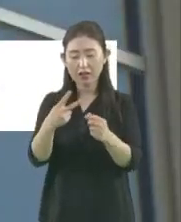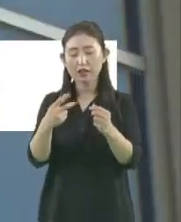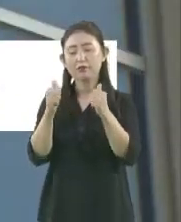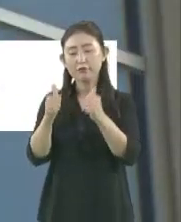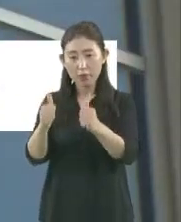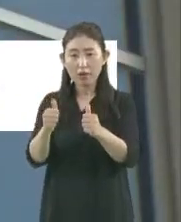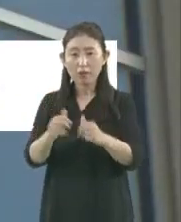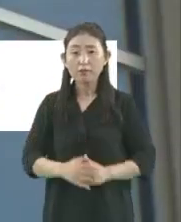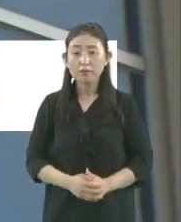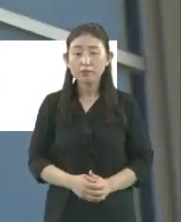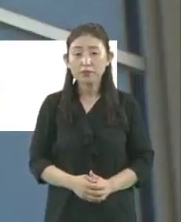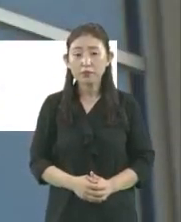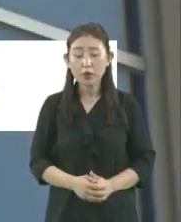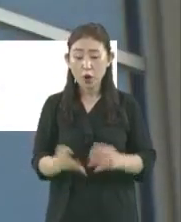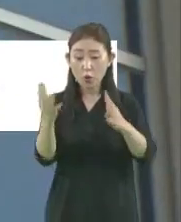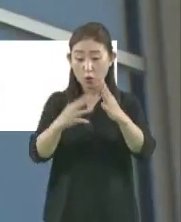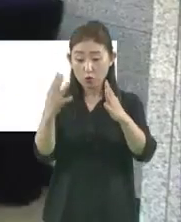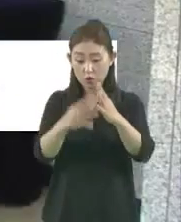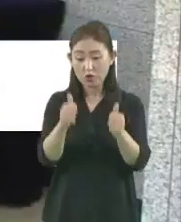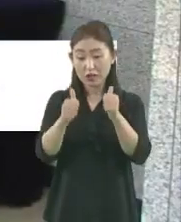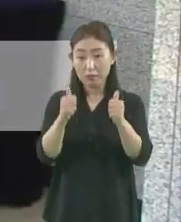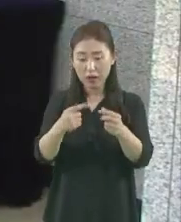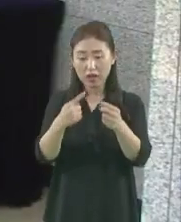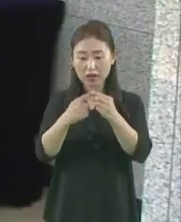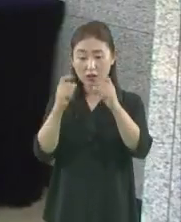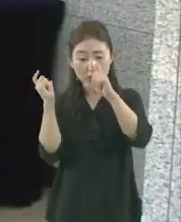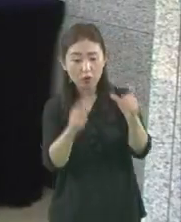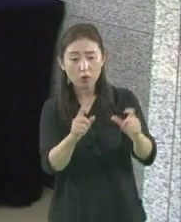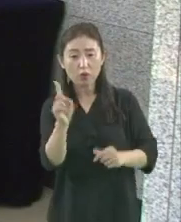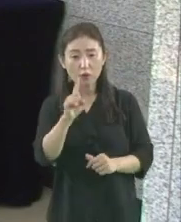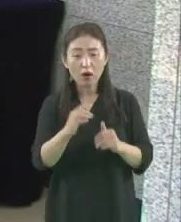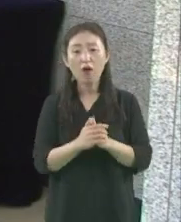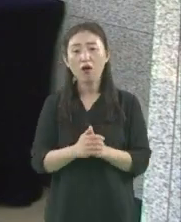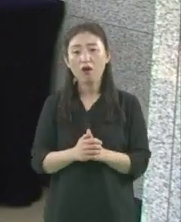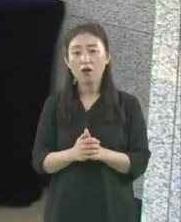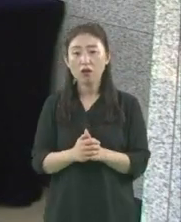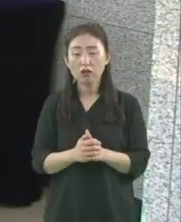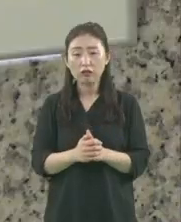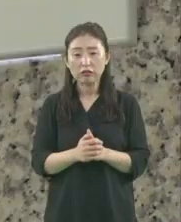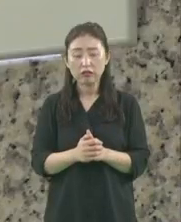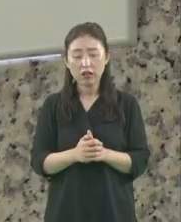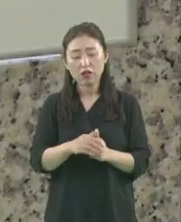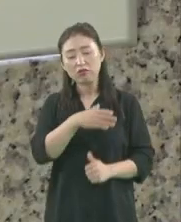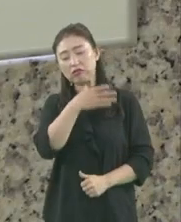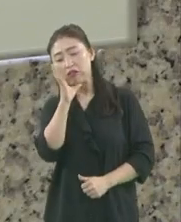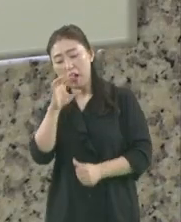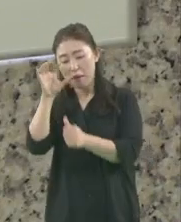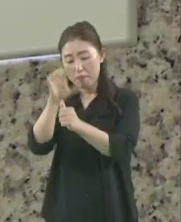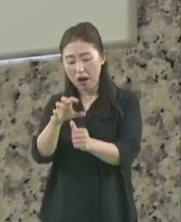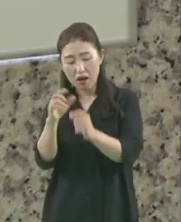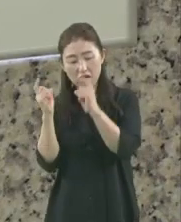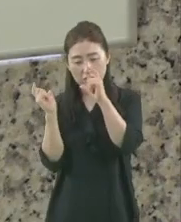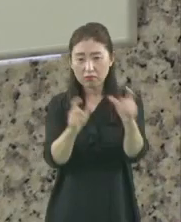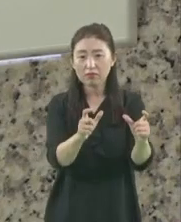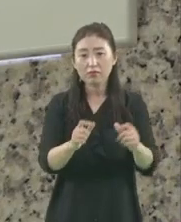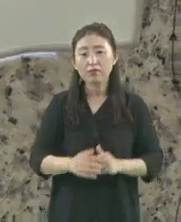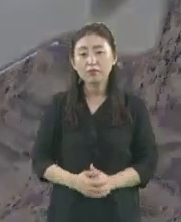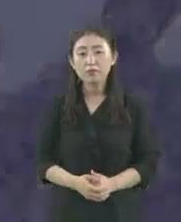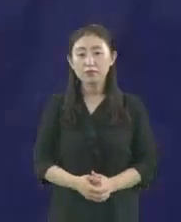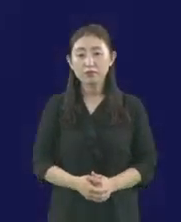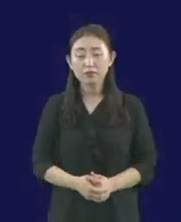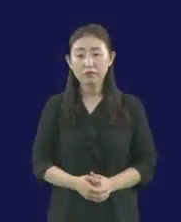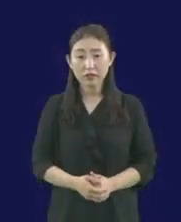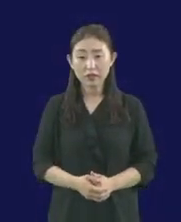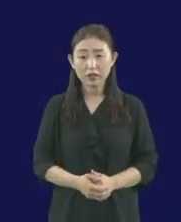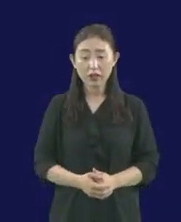섰습니다. 대전지법 공주지원에서 열린 1심 선고에서 재판부는 다시 한번 무기징역을 선고했습니다.